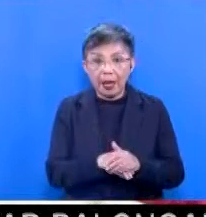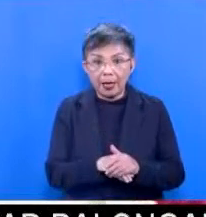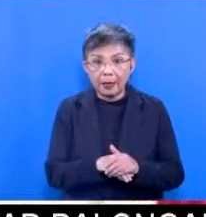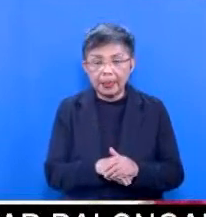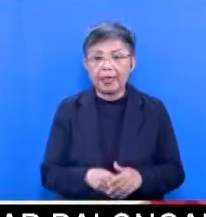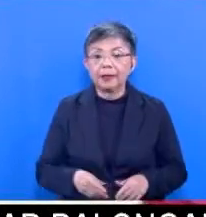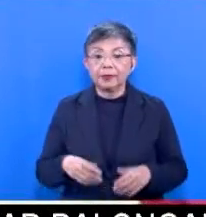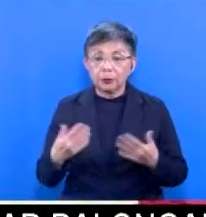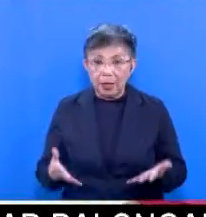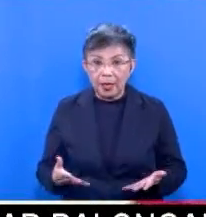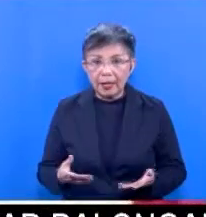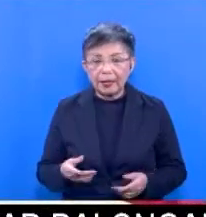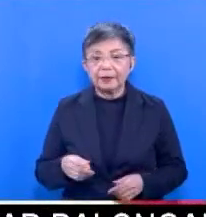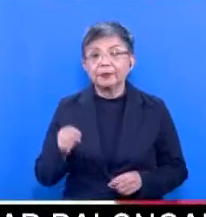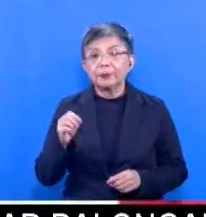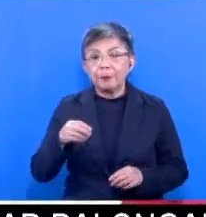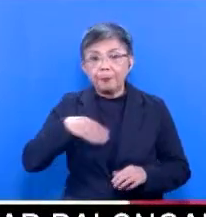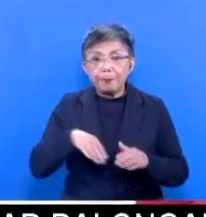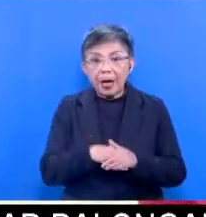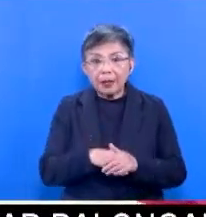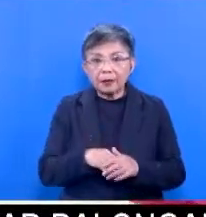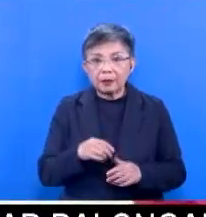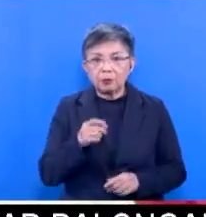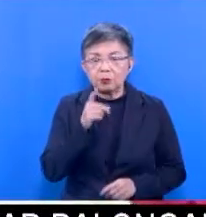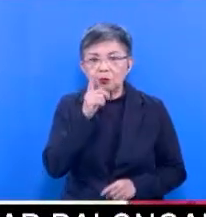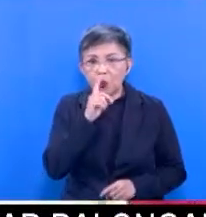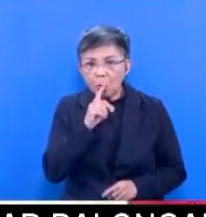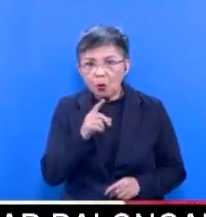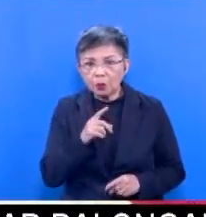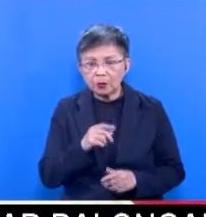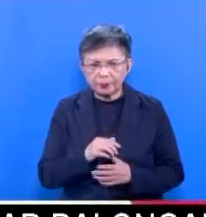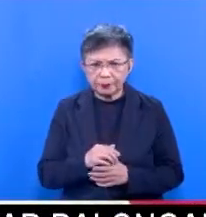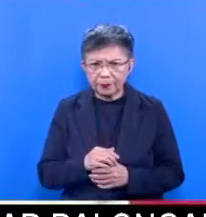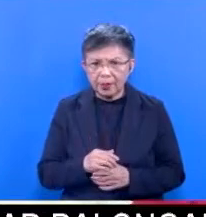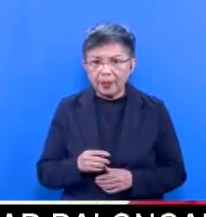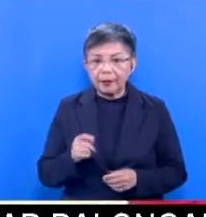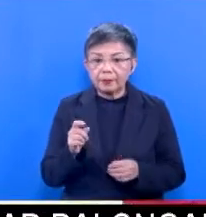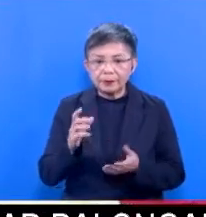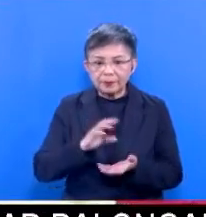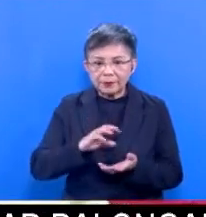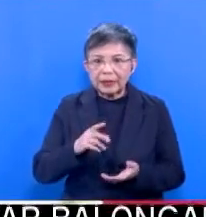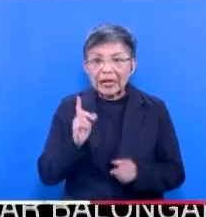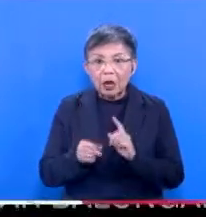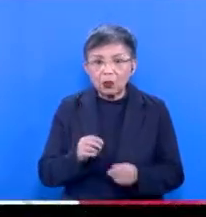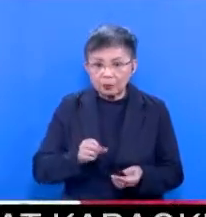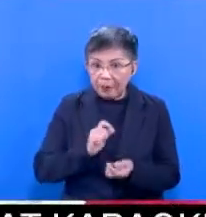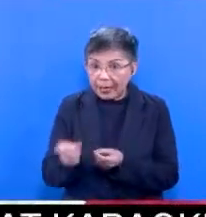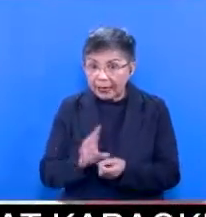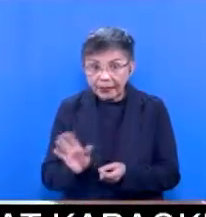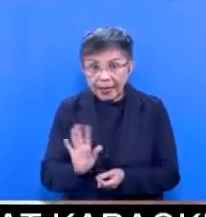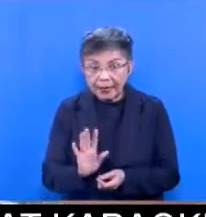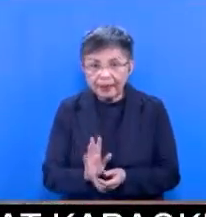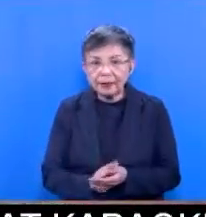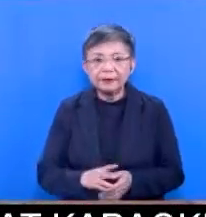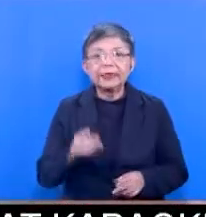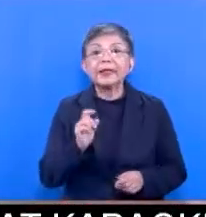kami. Ambil Pak, nanti rumah bapak diskusi. Itu atas nama mendiang mama saya. Diambillah tanpa setahu anak-anak.